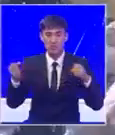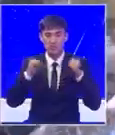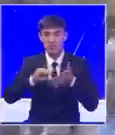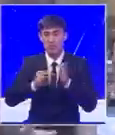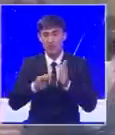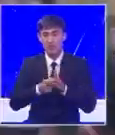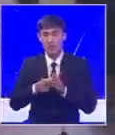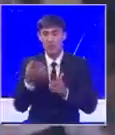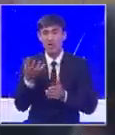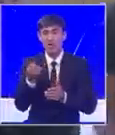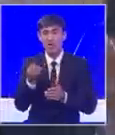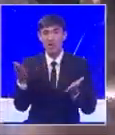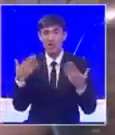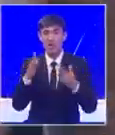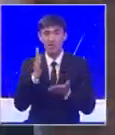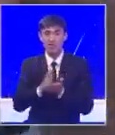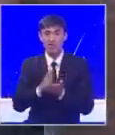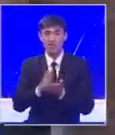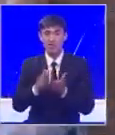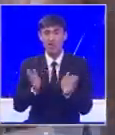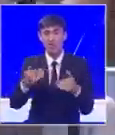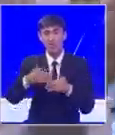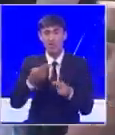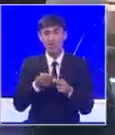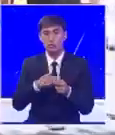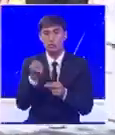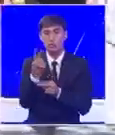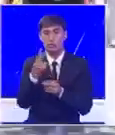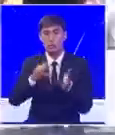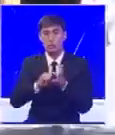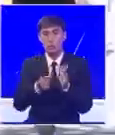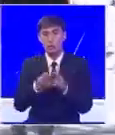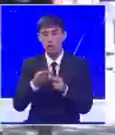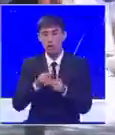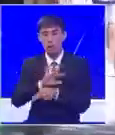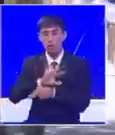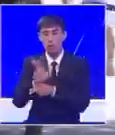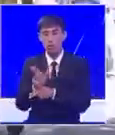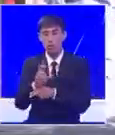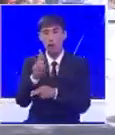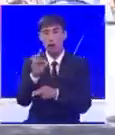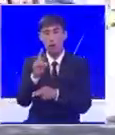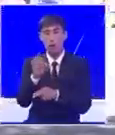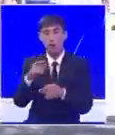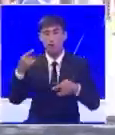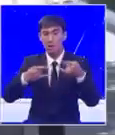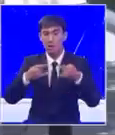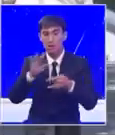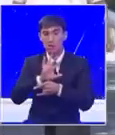залы. Кроме того, для отдыхающих имеется корпус, состоящий из 12 комнат, который оборудован караоке и кинозалом.